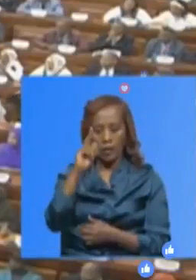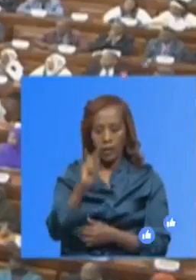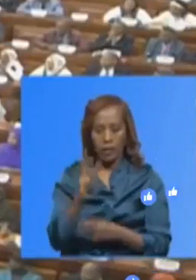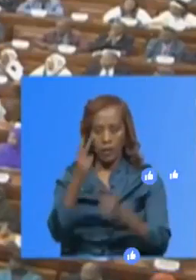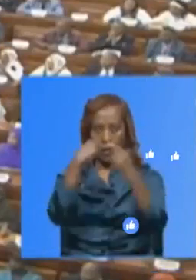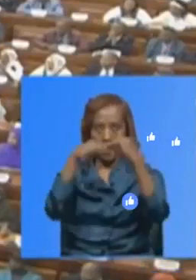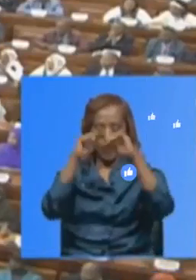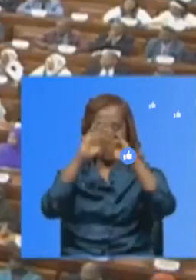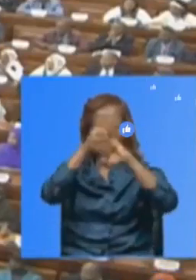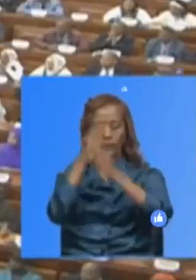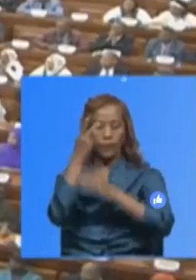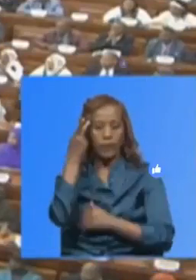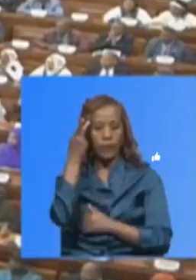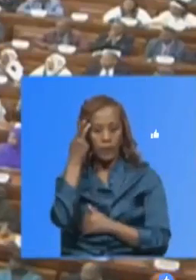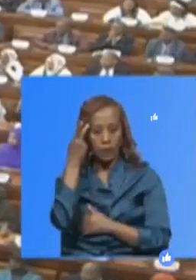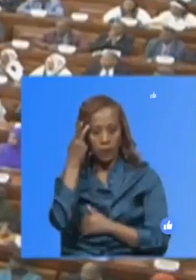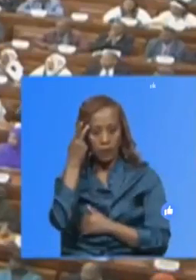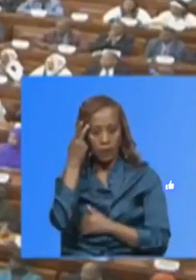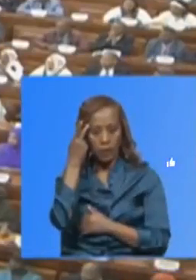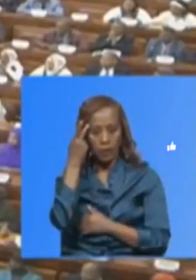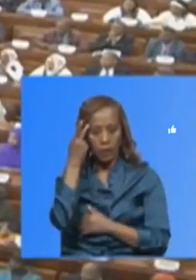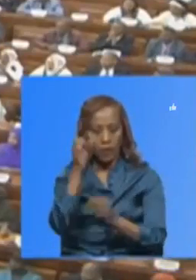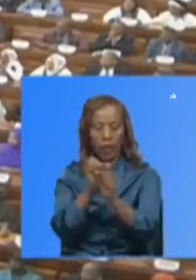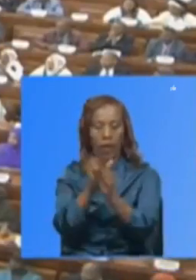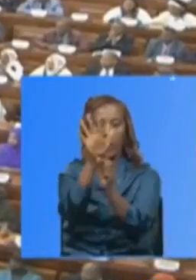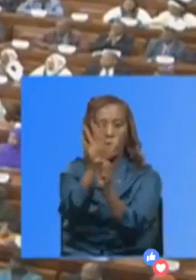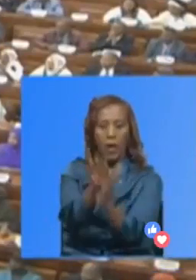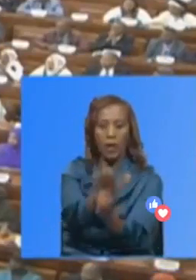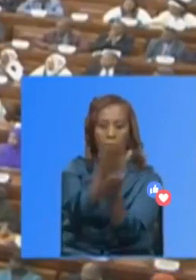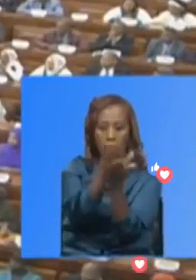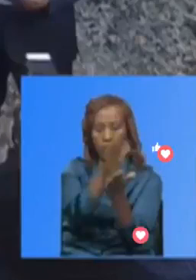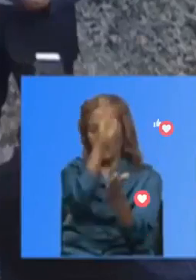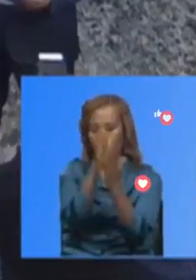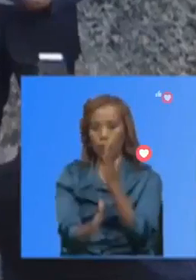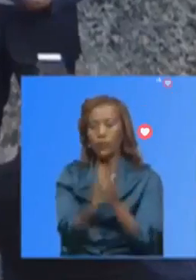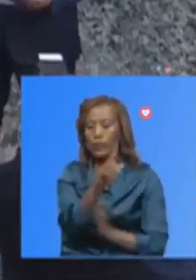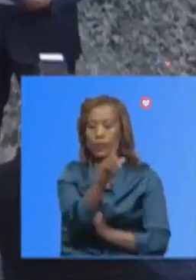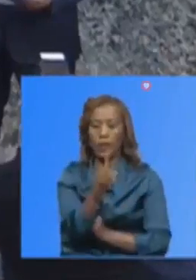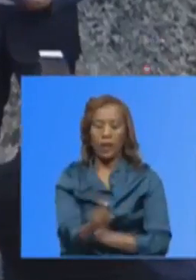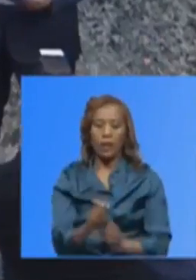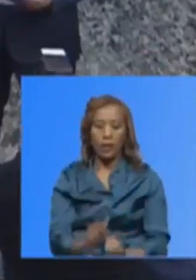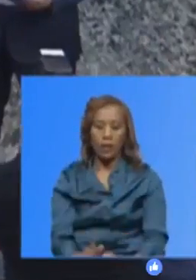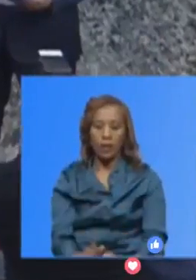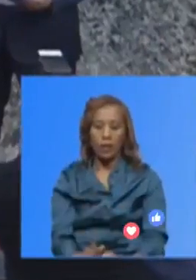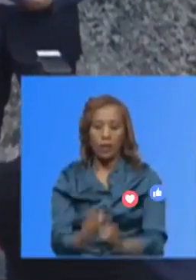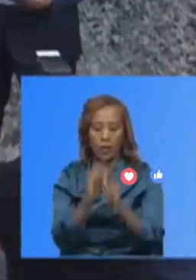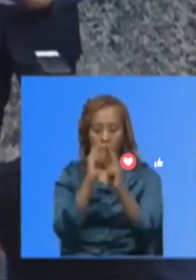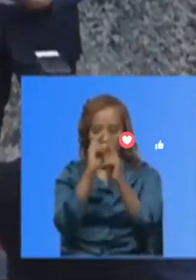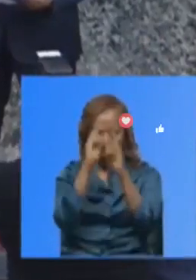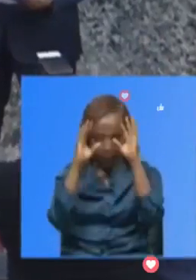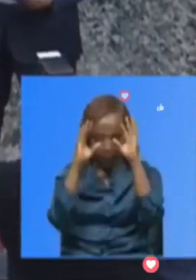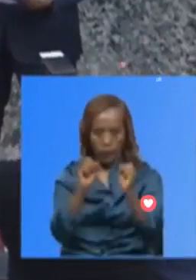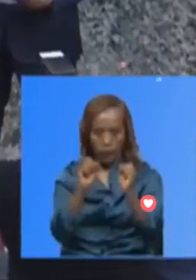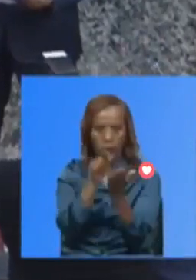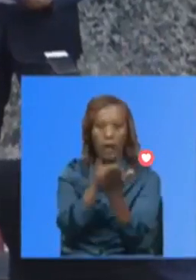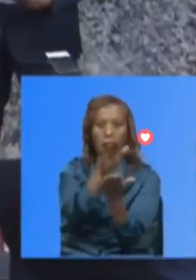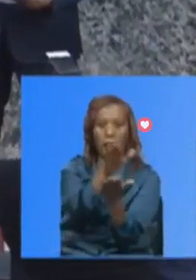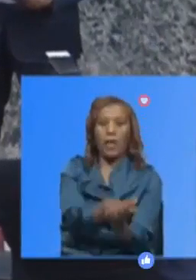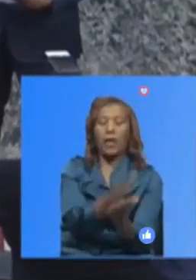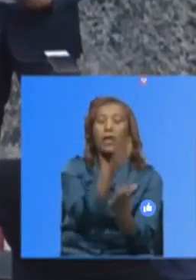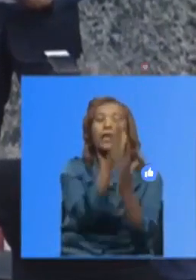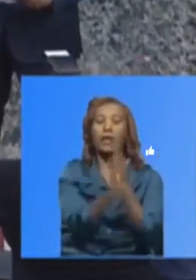Je hebt drie taklijn minister. Kala Mahalla in die vetsumu, Taikalo, Kur taklijn voor de wet president. Kala Mahalla in die